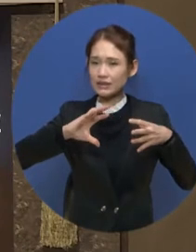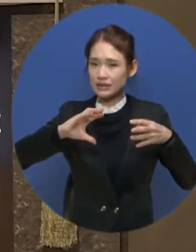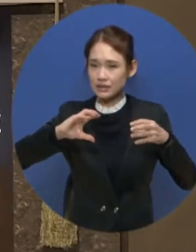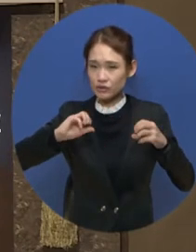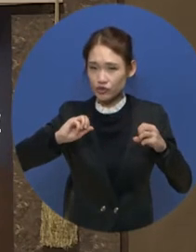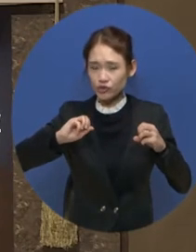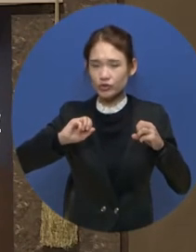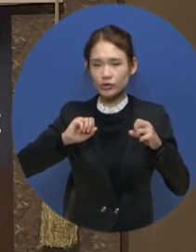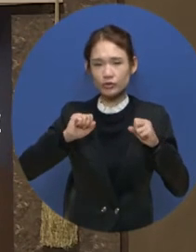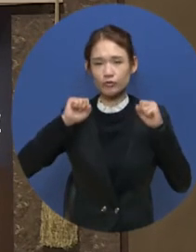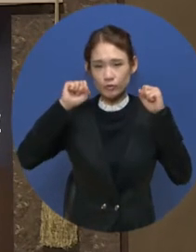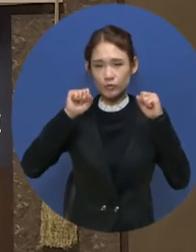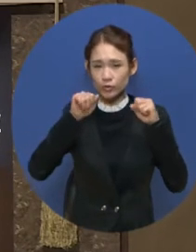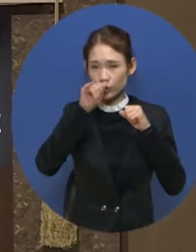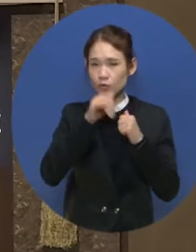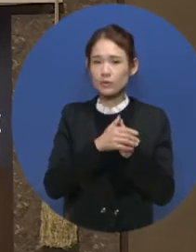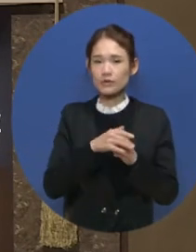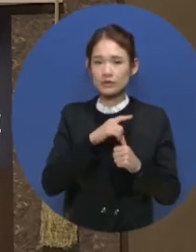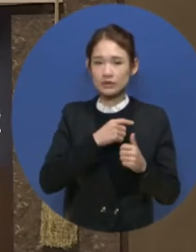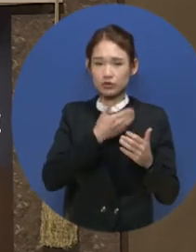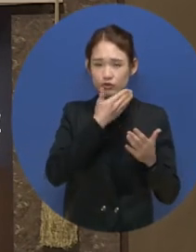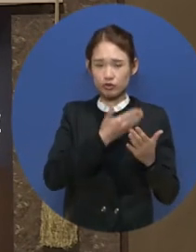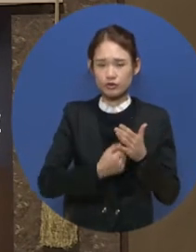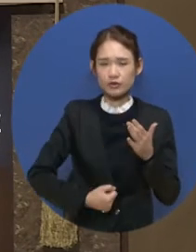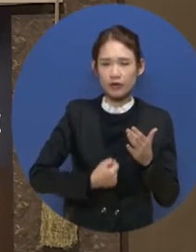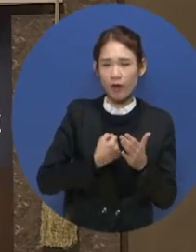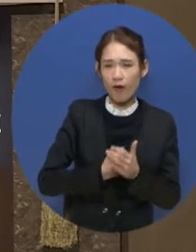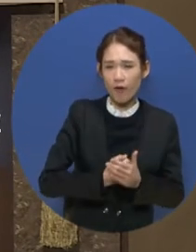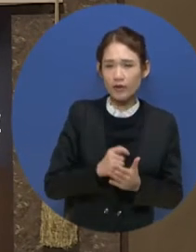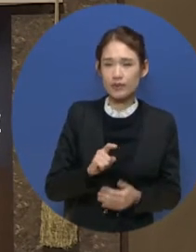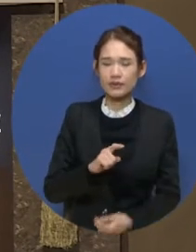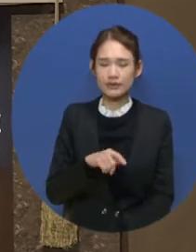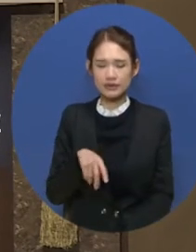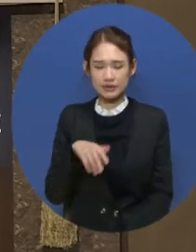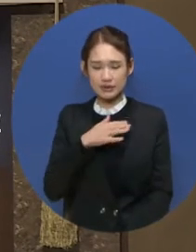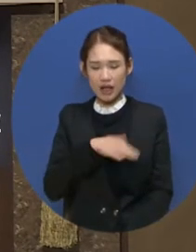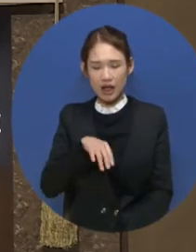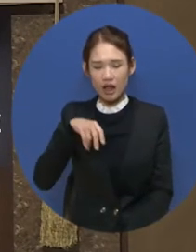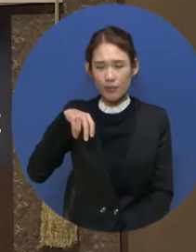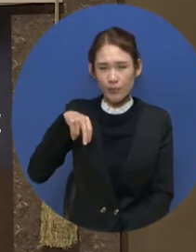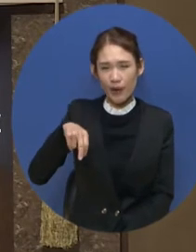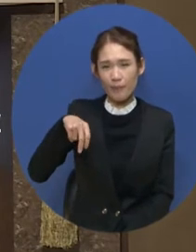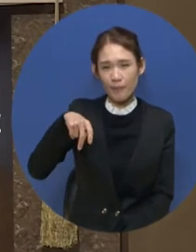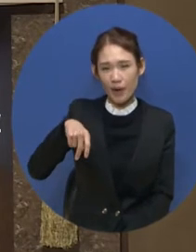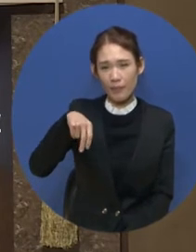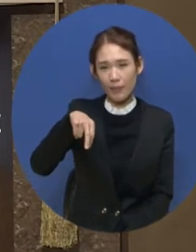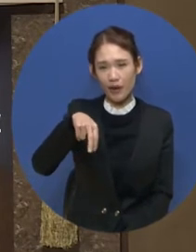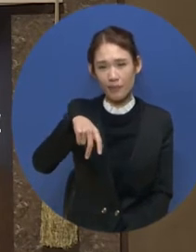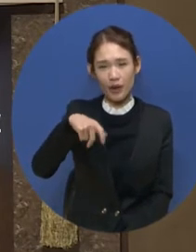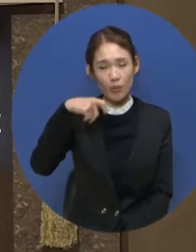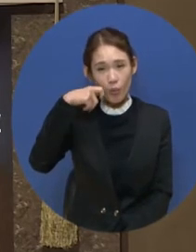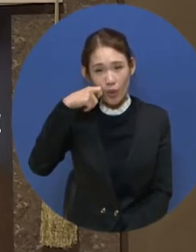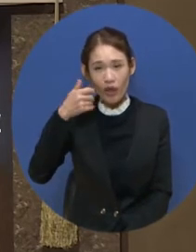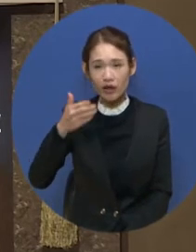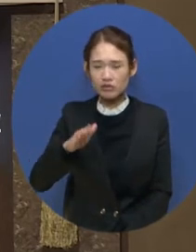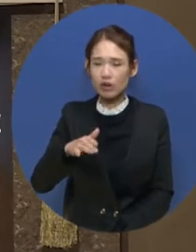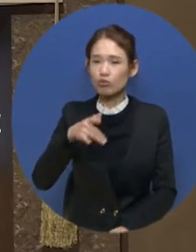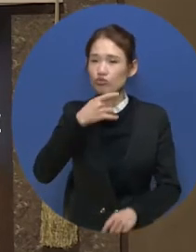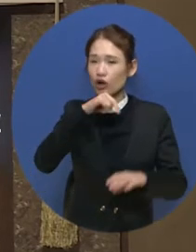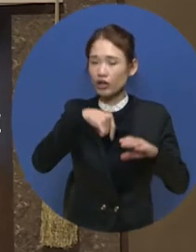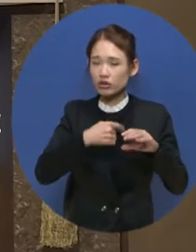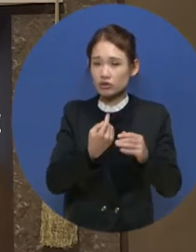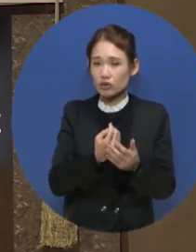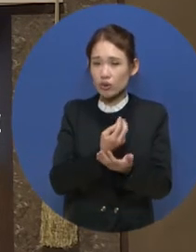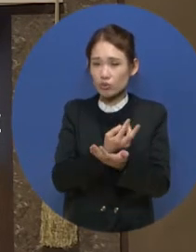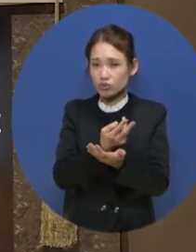하고 가장 결정적인 것은 잘 걷지 못하는 장애인들이 물에 감은 뜨게 되거든요 예 그래서